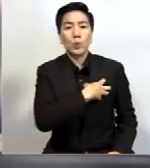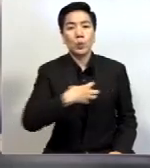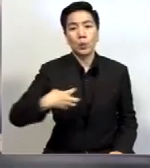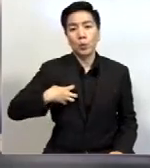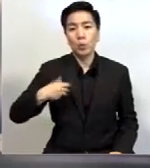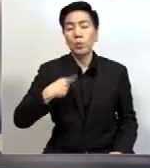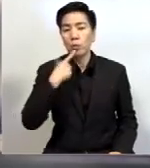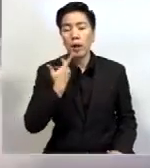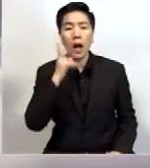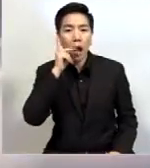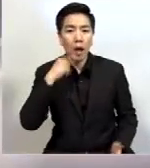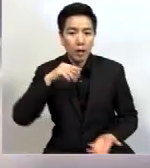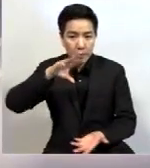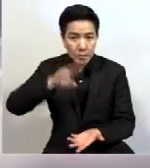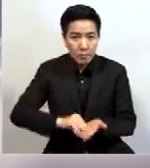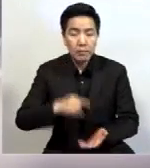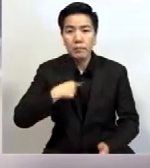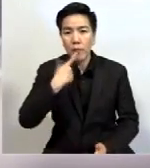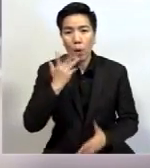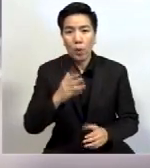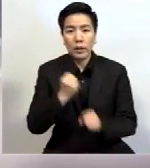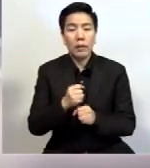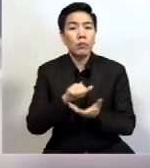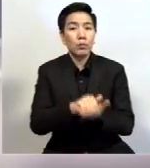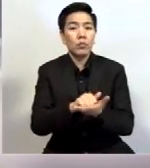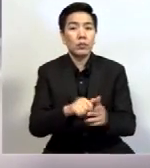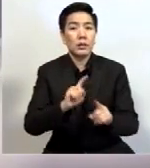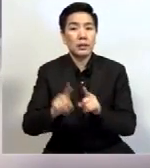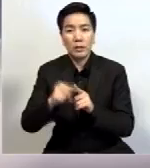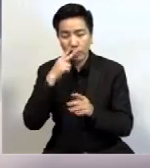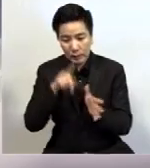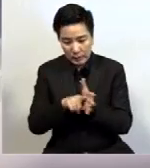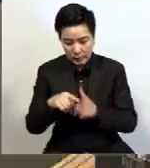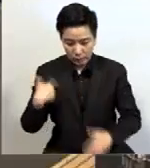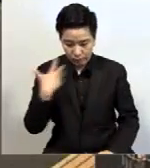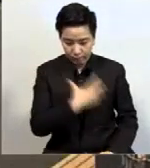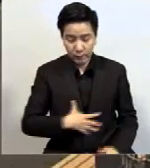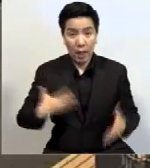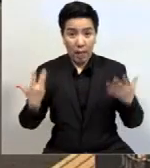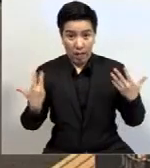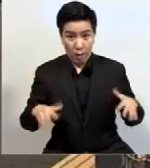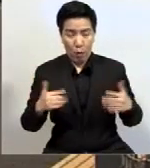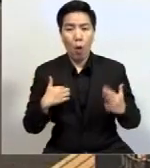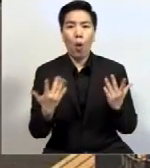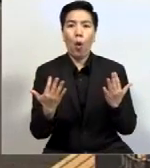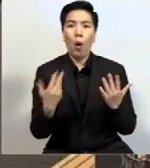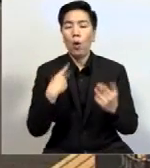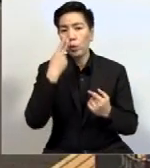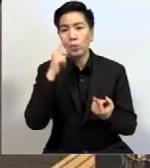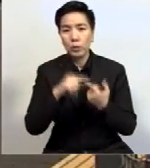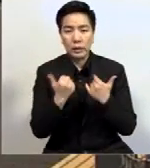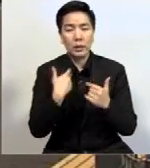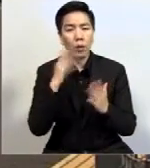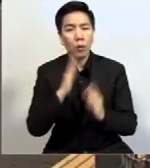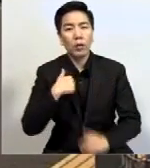ครราชทูตได้รับแจ้งในวันเดียวกันว่าลูกเรือทุกคนที่ตรวจหาเชื้อแล้วและอยู่ระหว่างการรอผลโดย